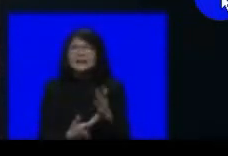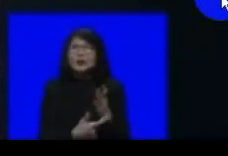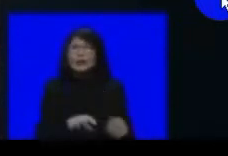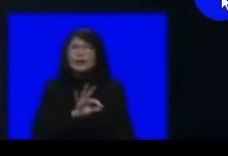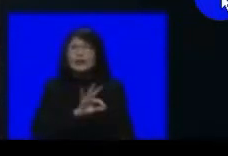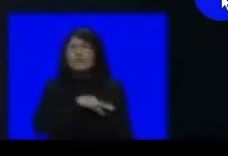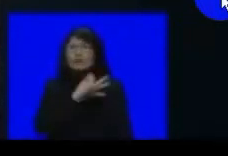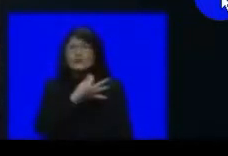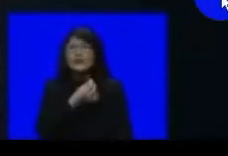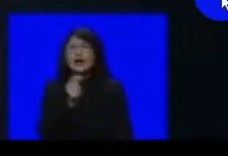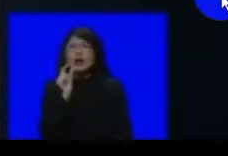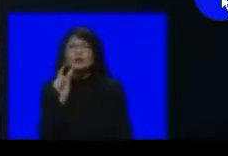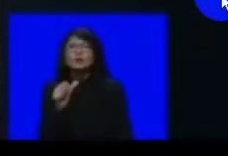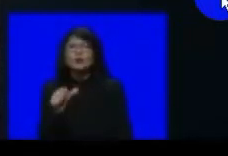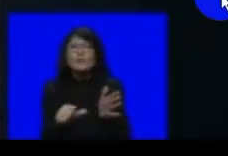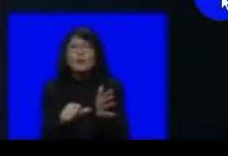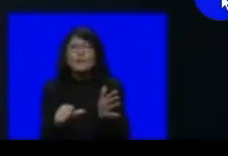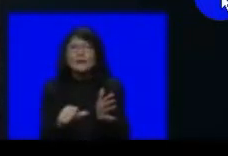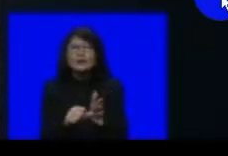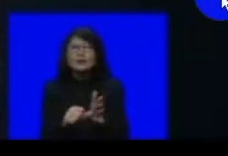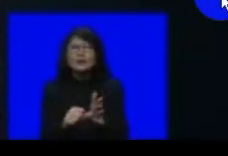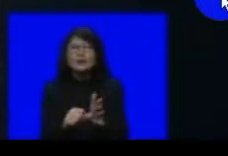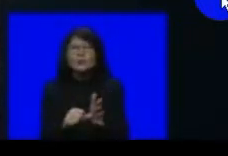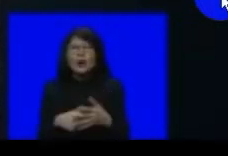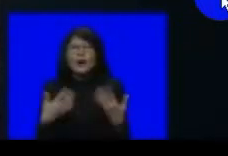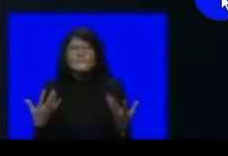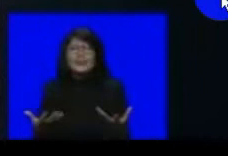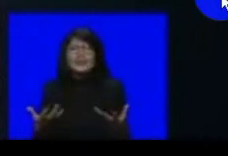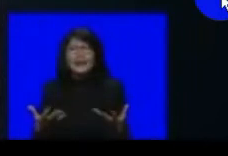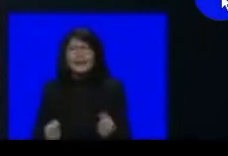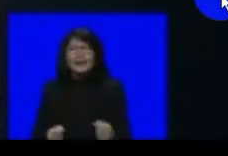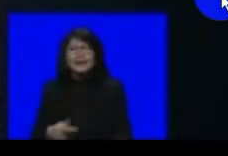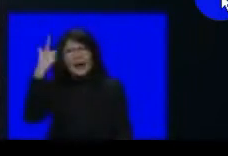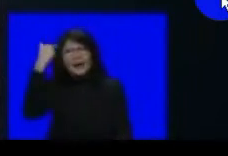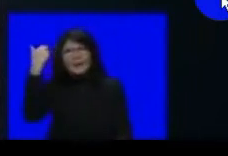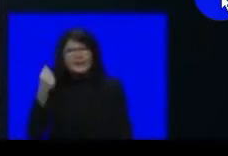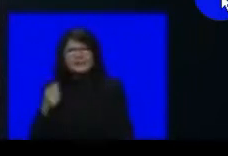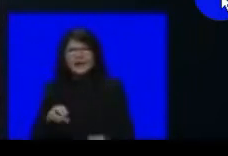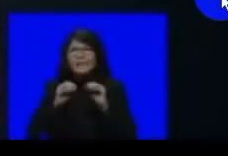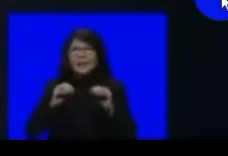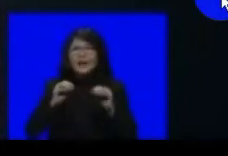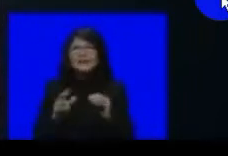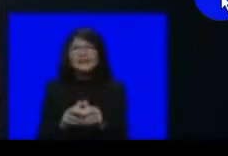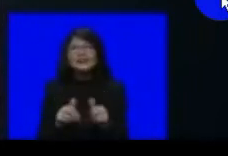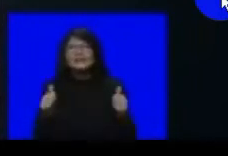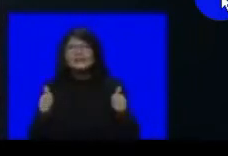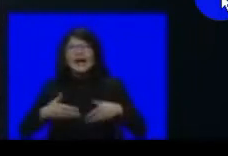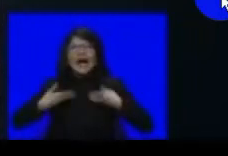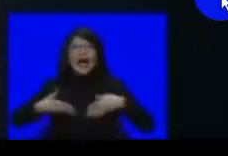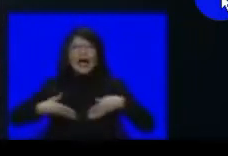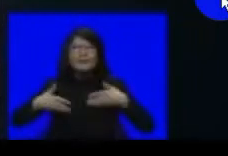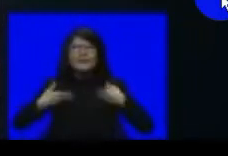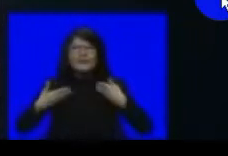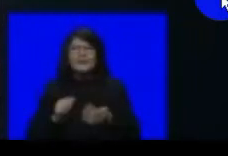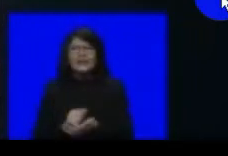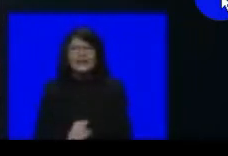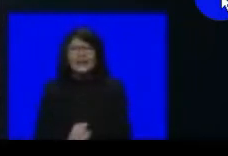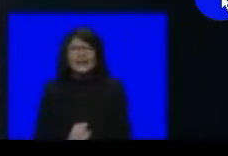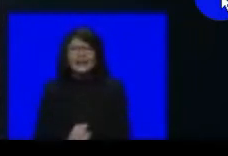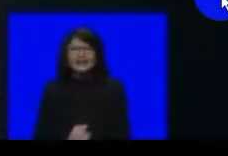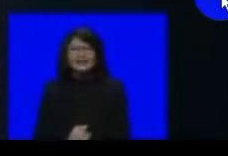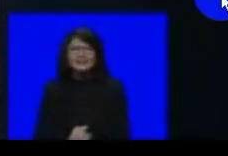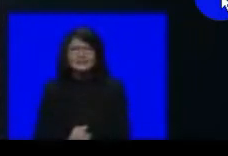adalah untuk bumbu bagaimana belajar mengajar lebih asyik, lebih senang, dan mereka tidak merasa